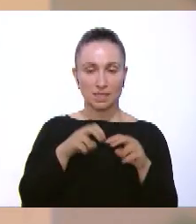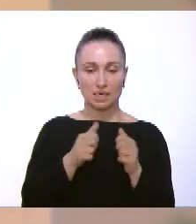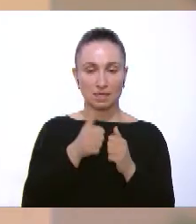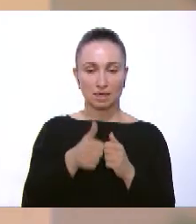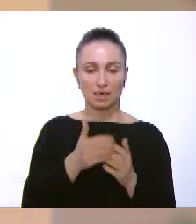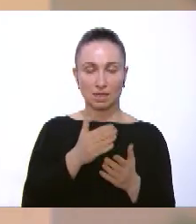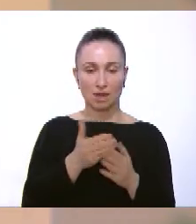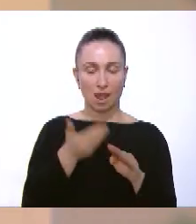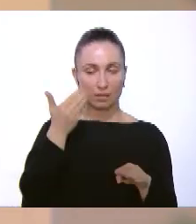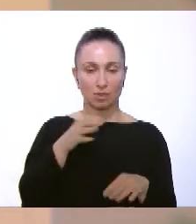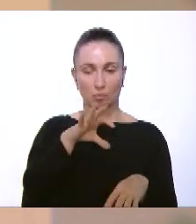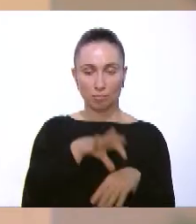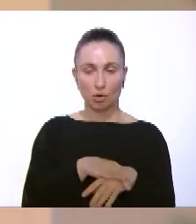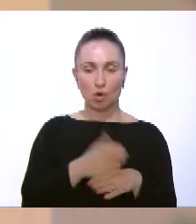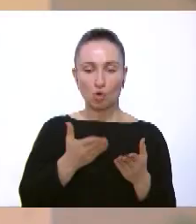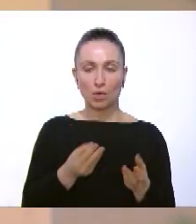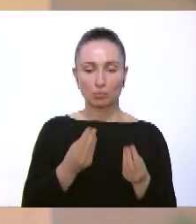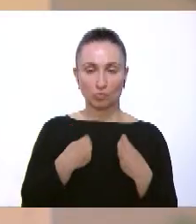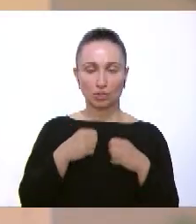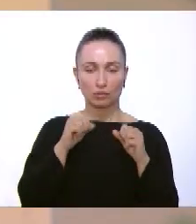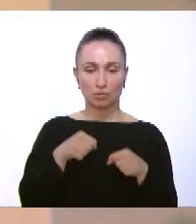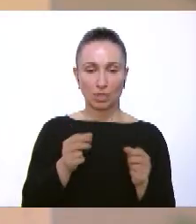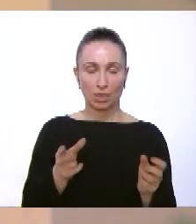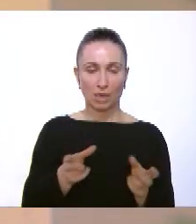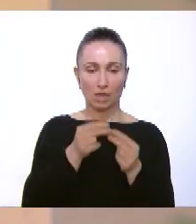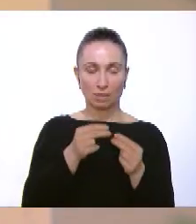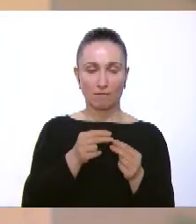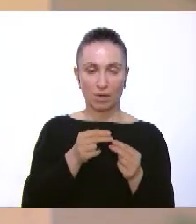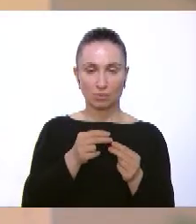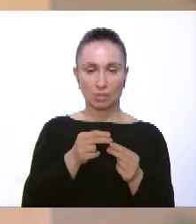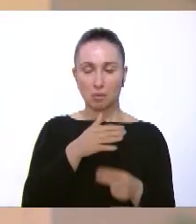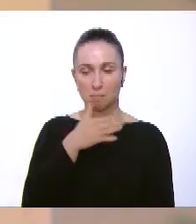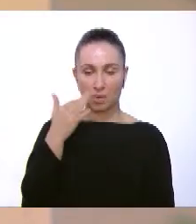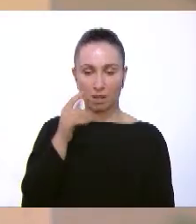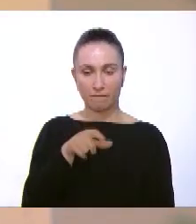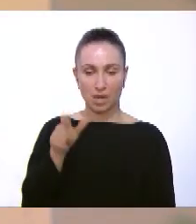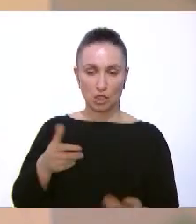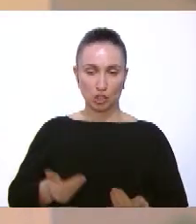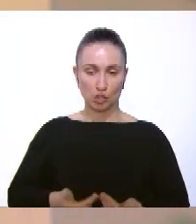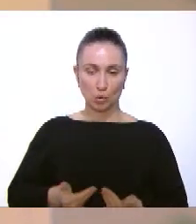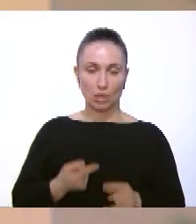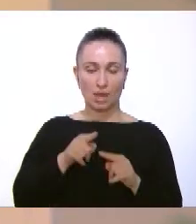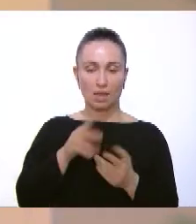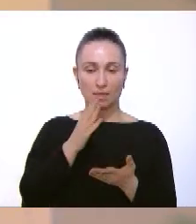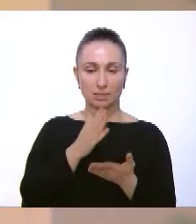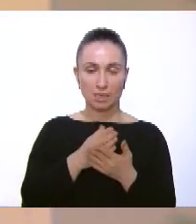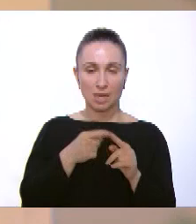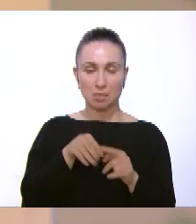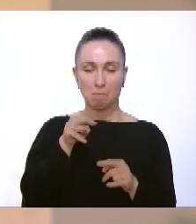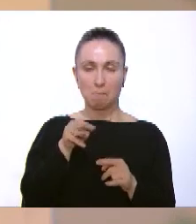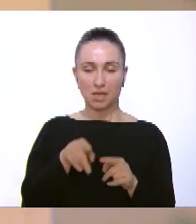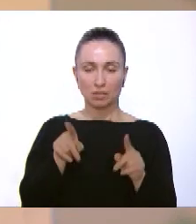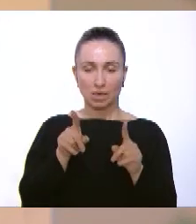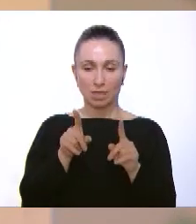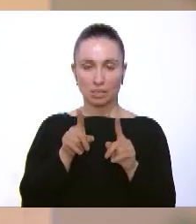მხრივ? ადრეულ გამოვლენას, რომელიც მოგცემს საშუალებას გადავარჩინოთ მრავალი სიცოცხლე. ეს არის ის მეთოდები, ის